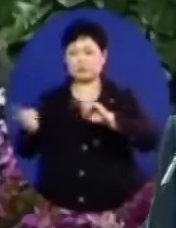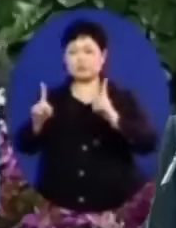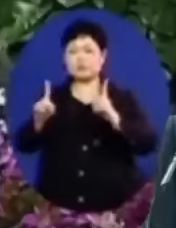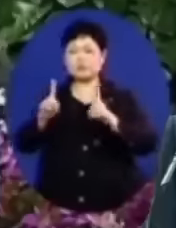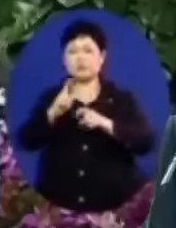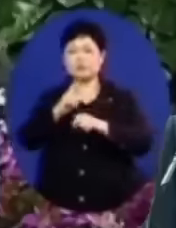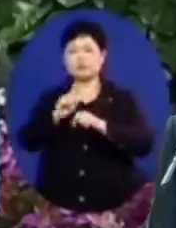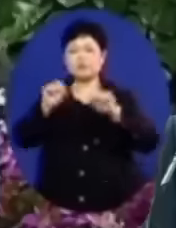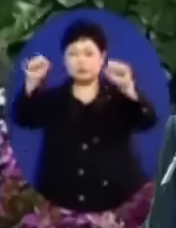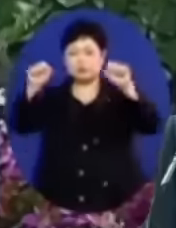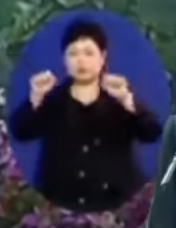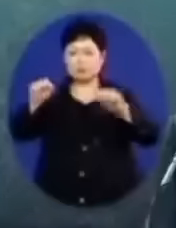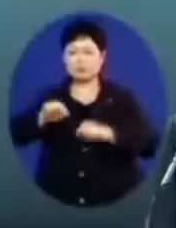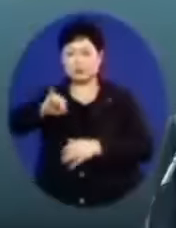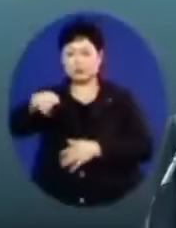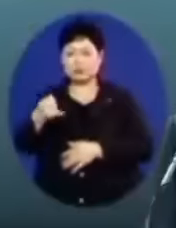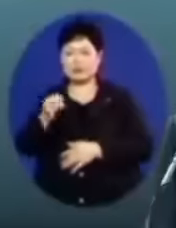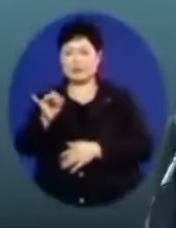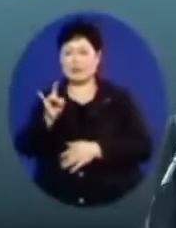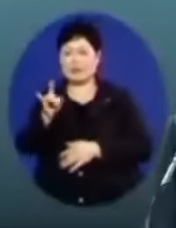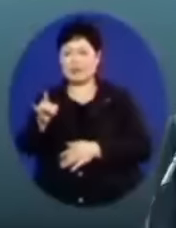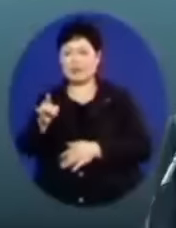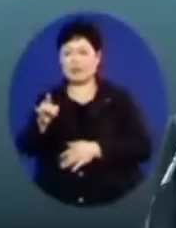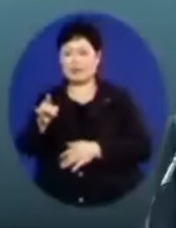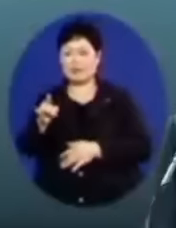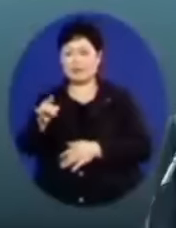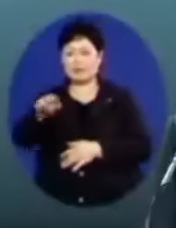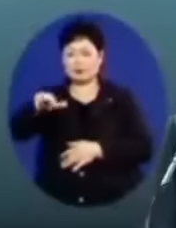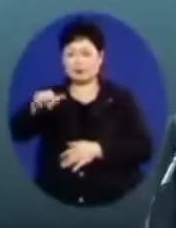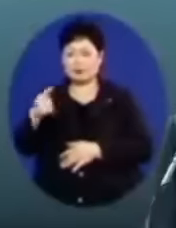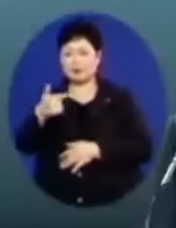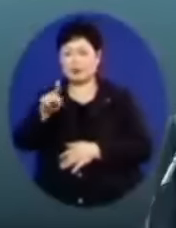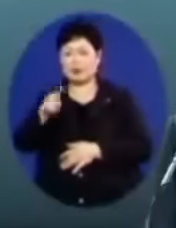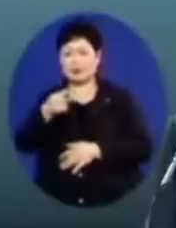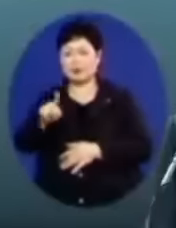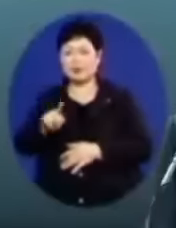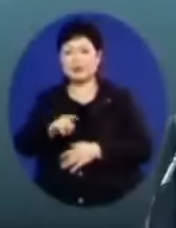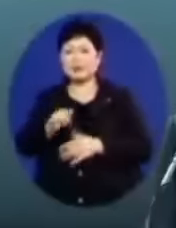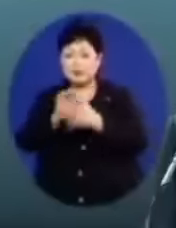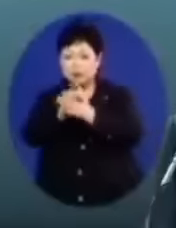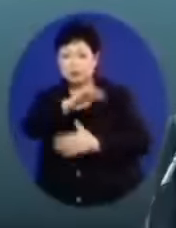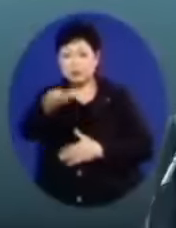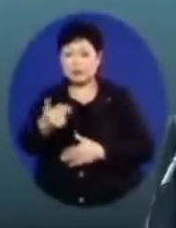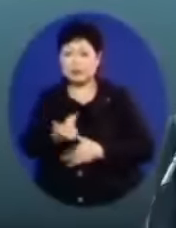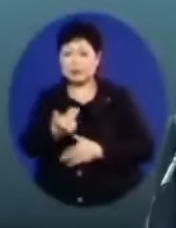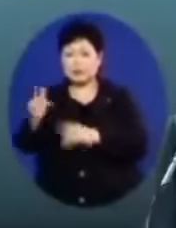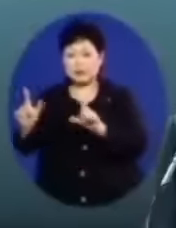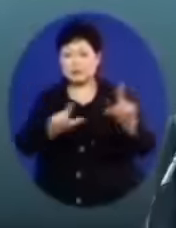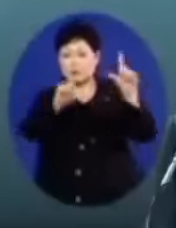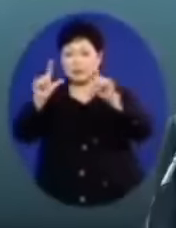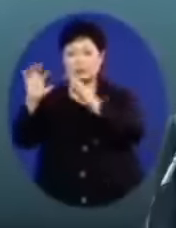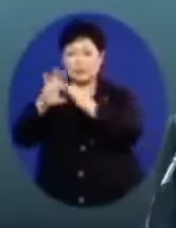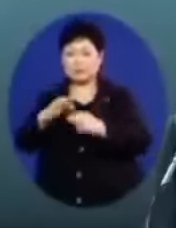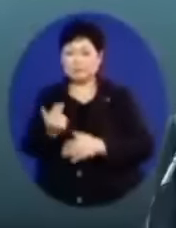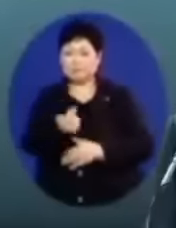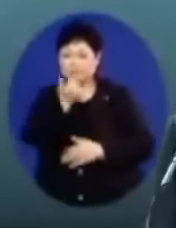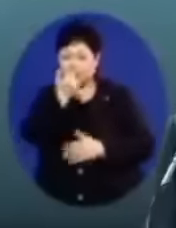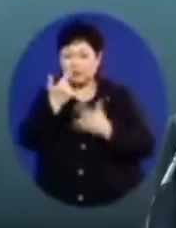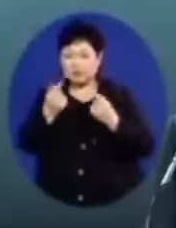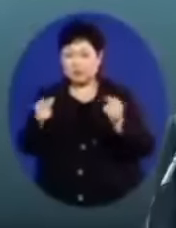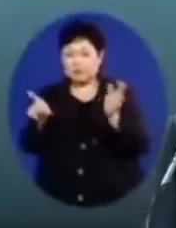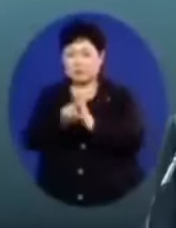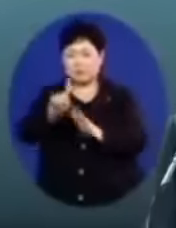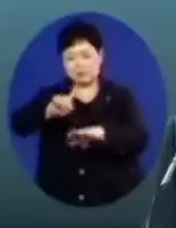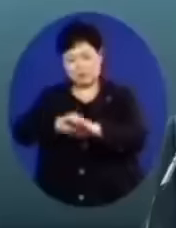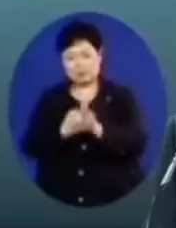조나단 에드워드는 이런 말을 했습니다. 기도는 우리가 살면서 숨쉬는 것처럼 믿음이 자연스럽게